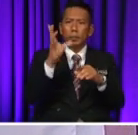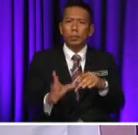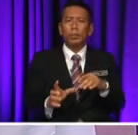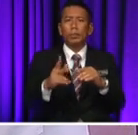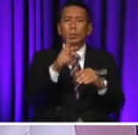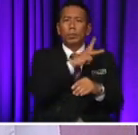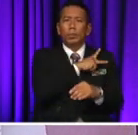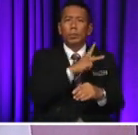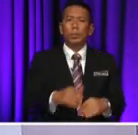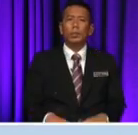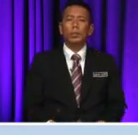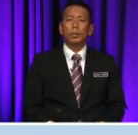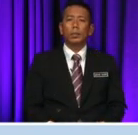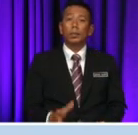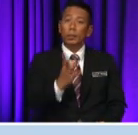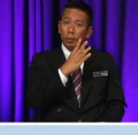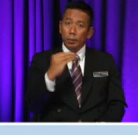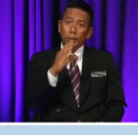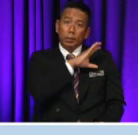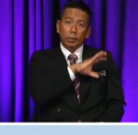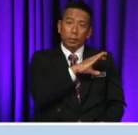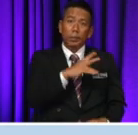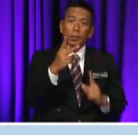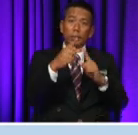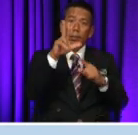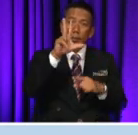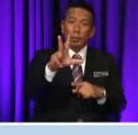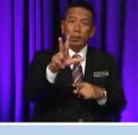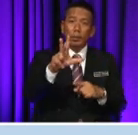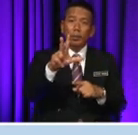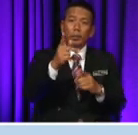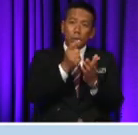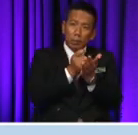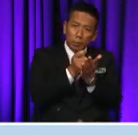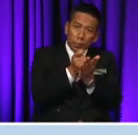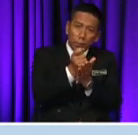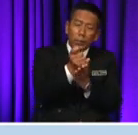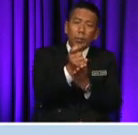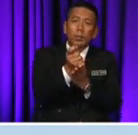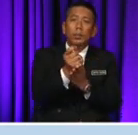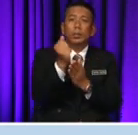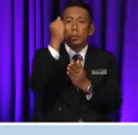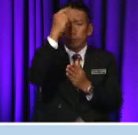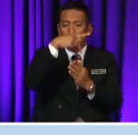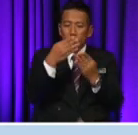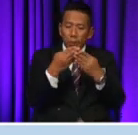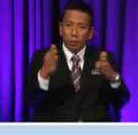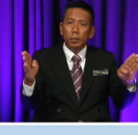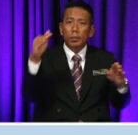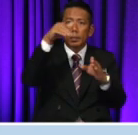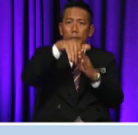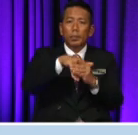baik mana Kalau ciri yang ketiga adalah keterusan yaitu bersifat terbuka dalam